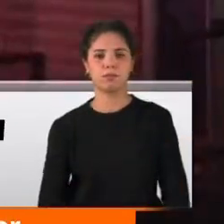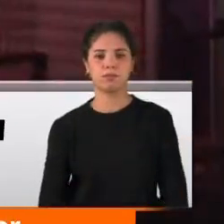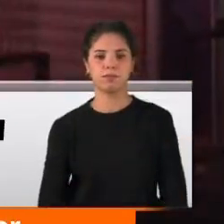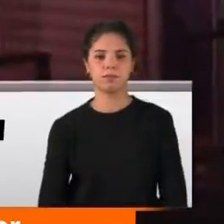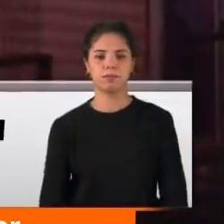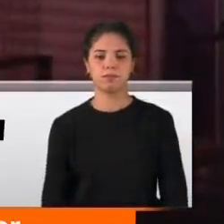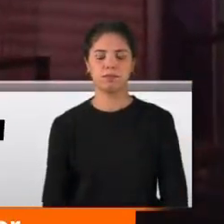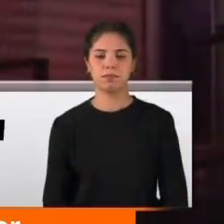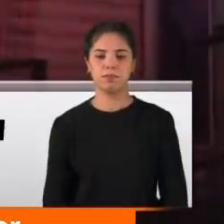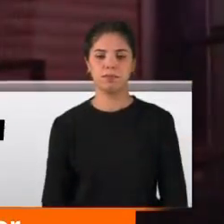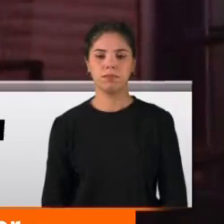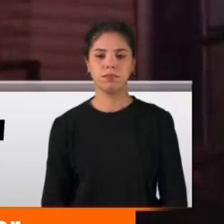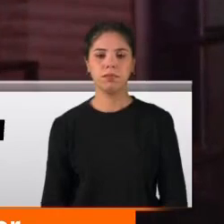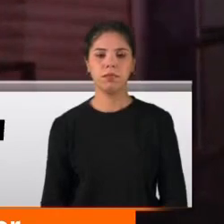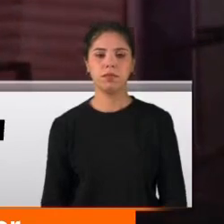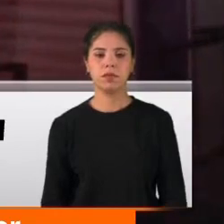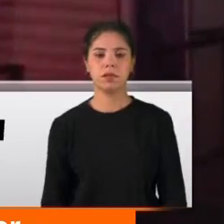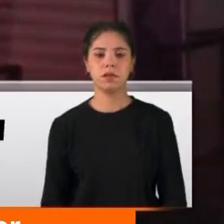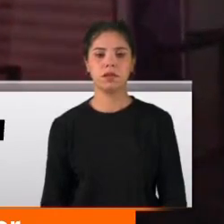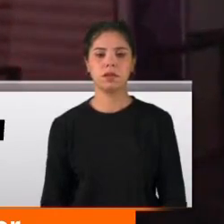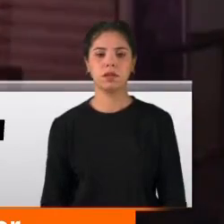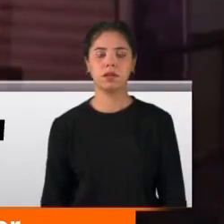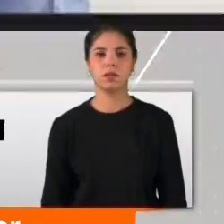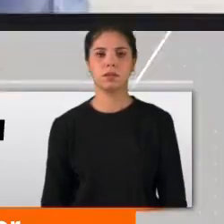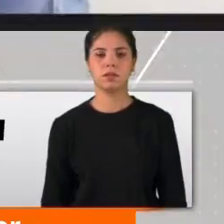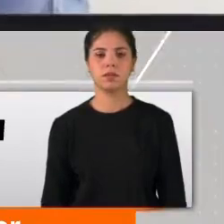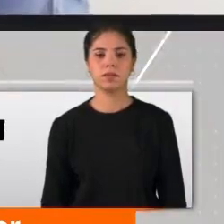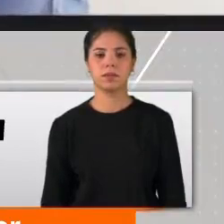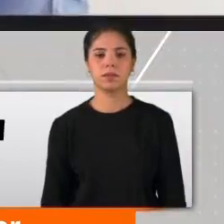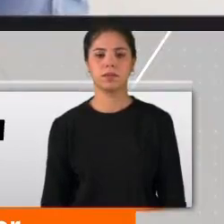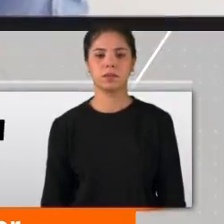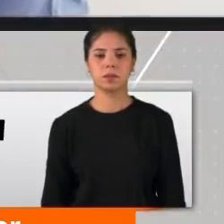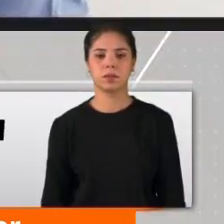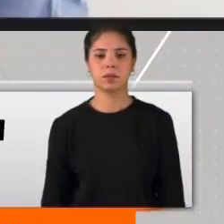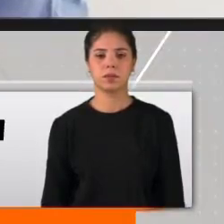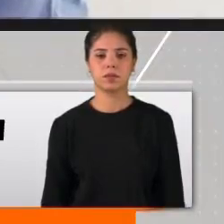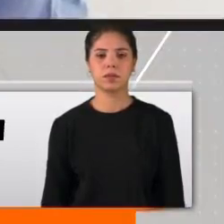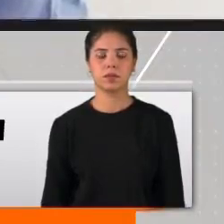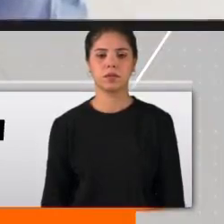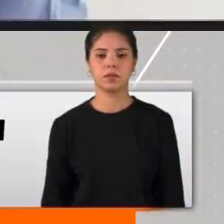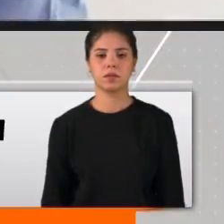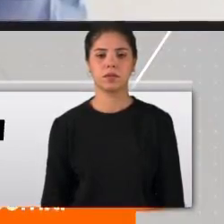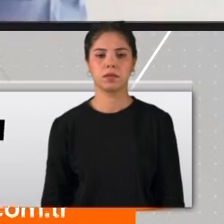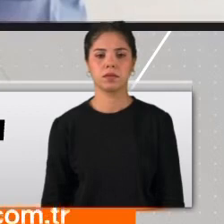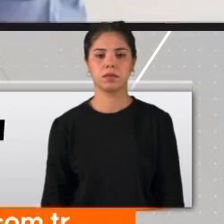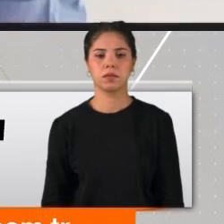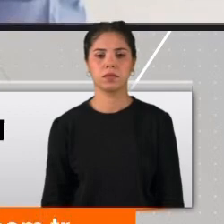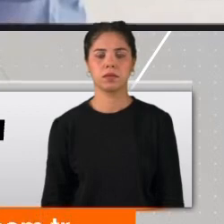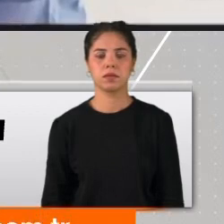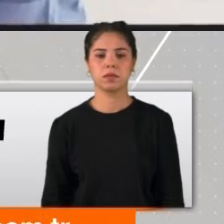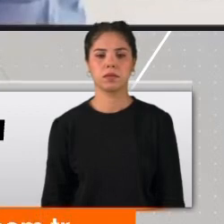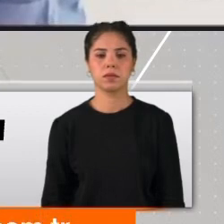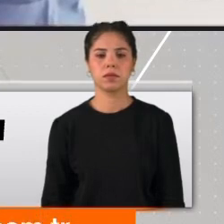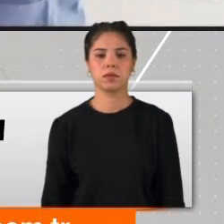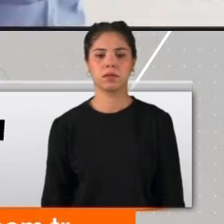Her gün her gün 30.000 TL vererek bana bu ilacı yapıp bağımlı yaptılar. Çocuk bağımlı olmuş. Çocuk duramıyor, eşine bıçak çekiyor ya. Bağımlıydı. Biz